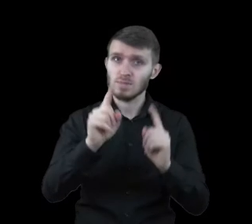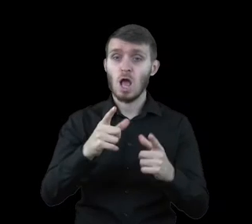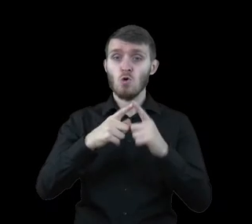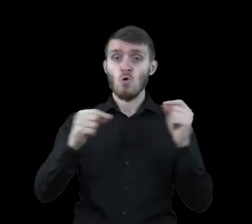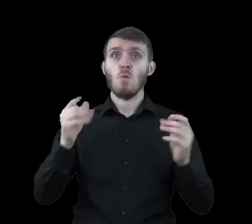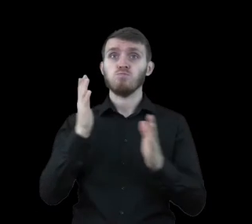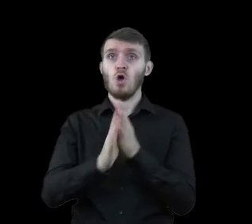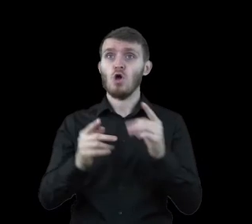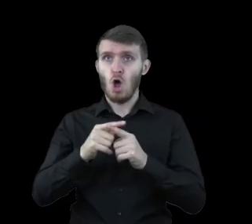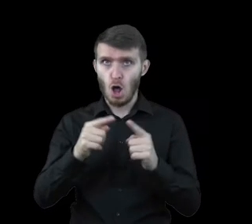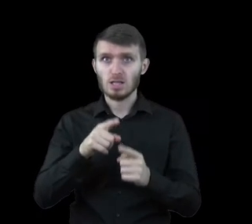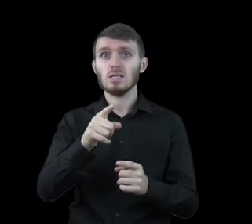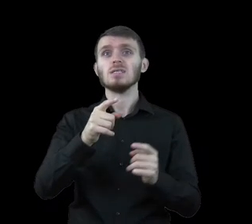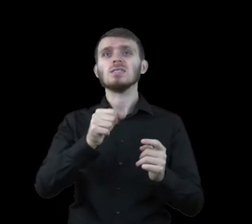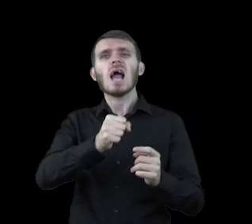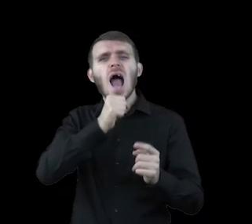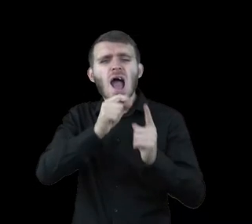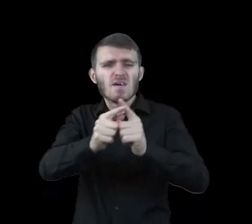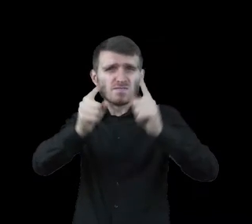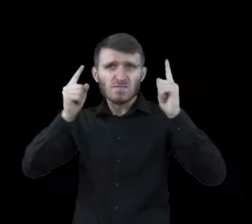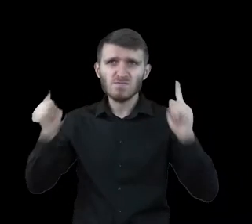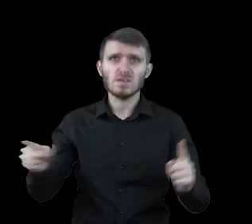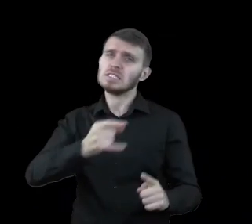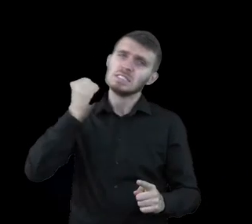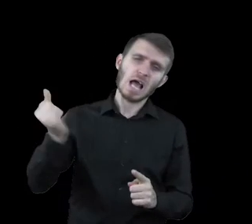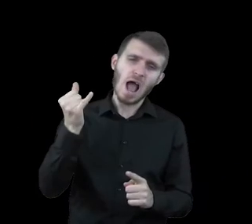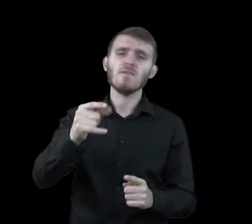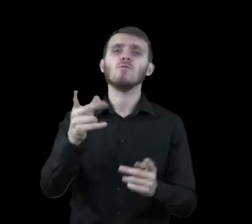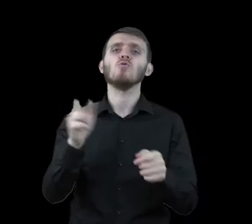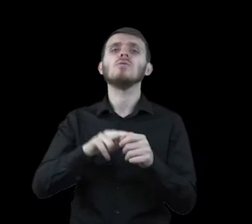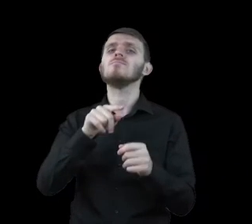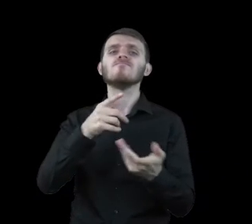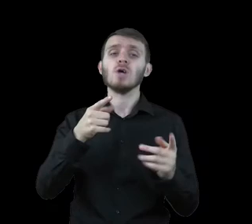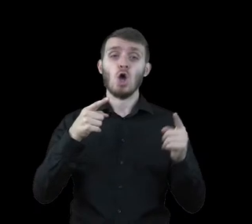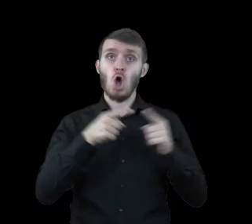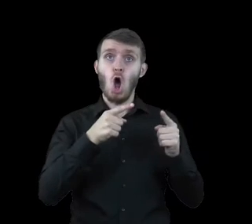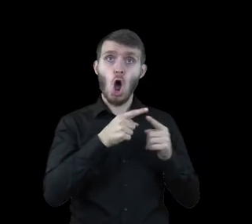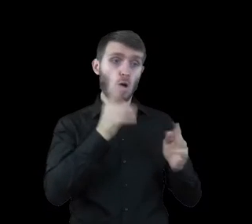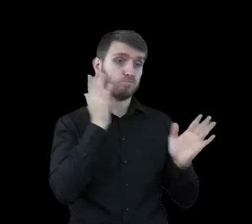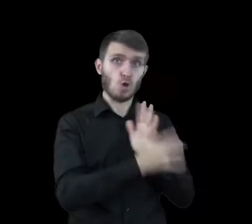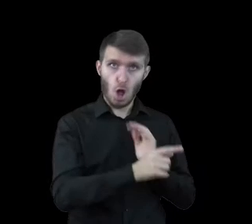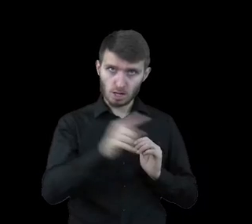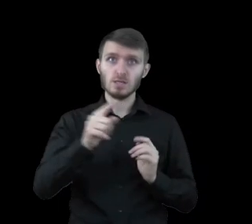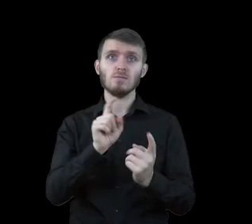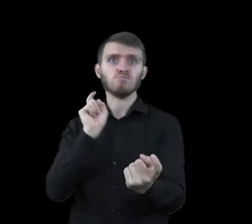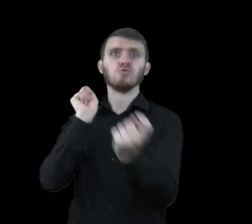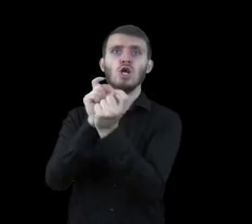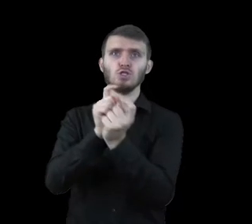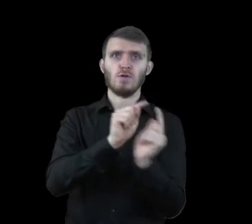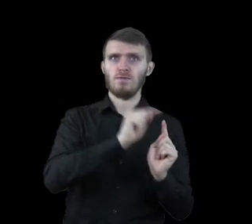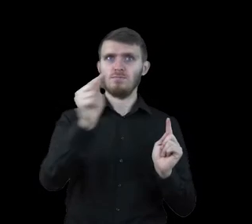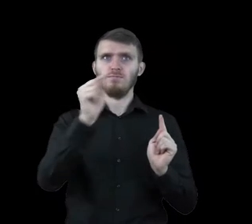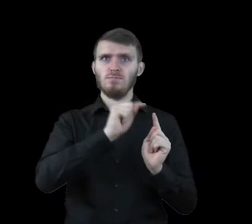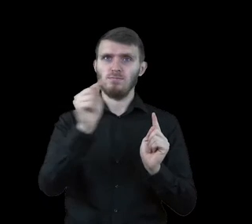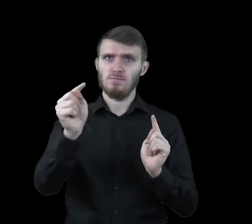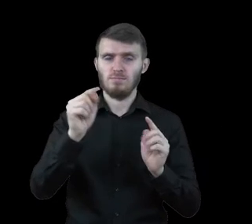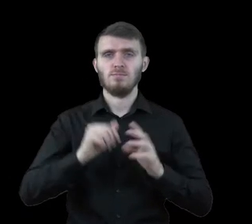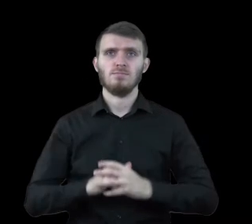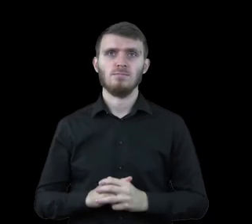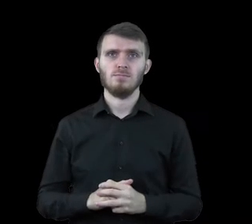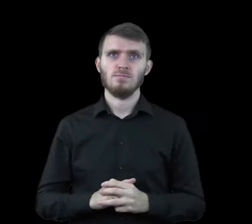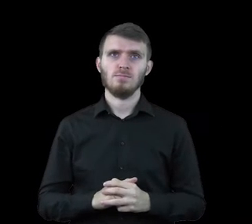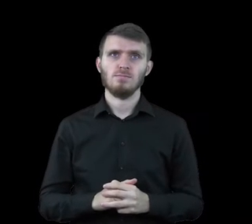ma największą długość? No wiemy, że w trójkącie prostokątnym największą długość ma ten bok,